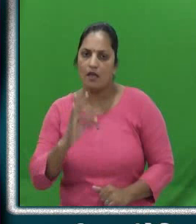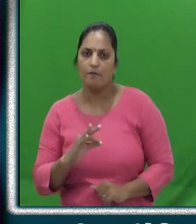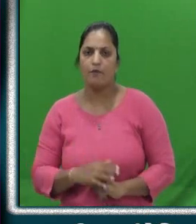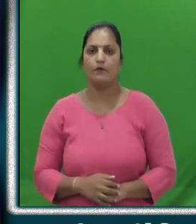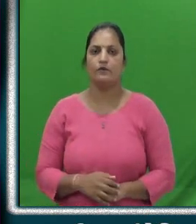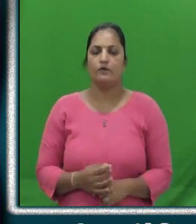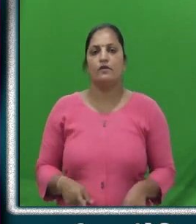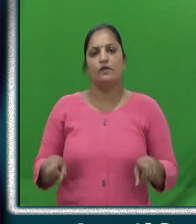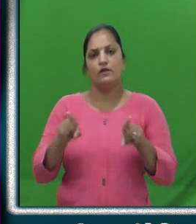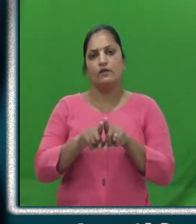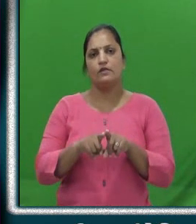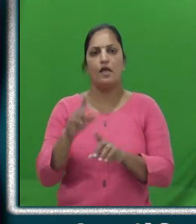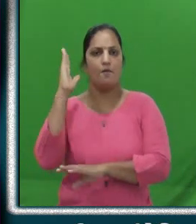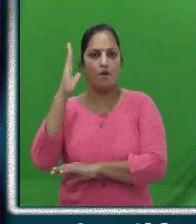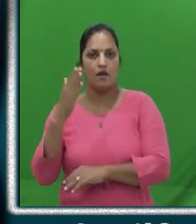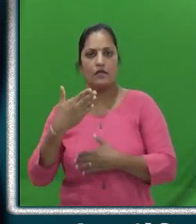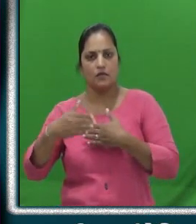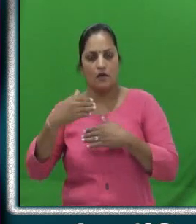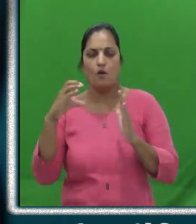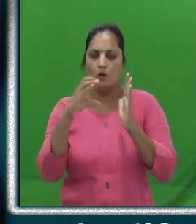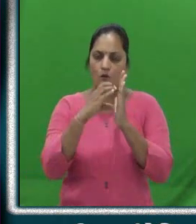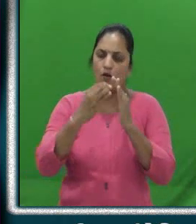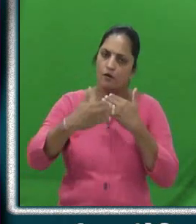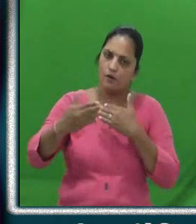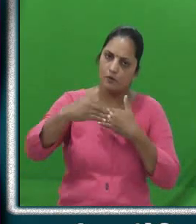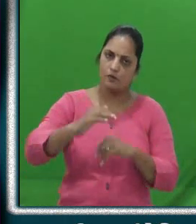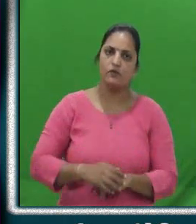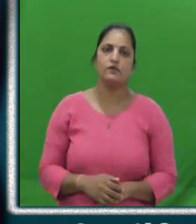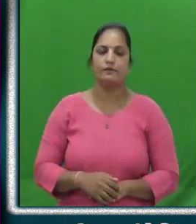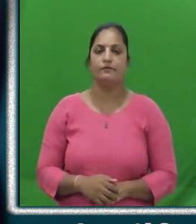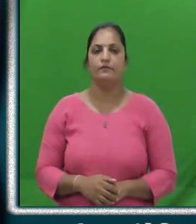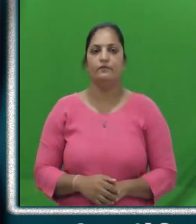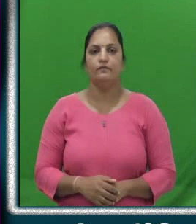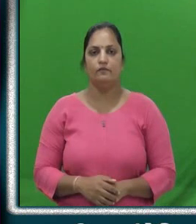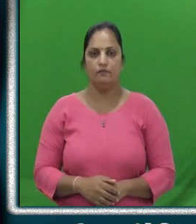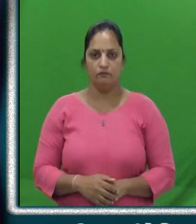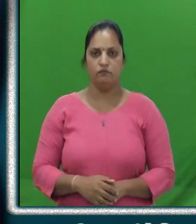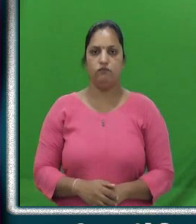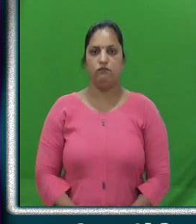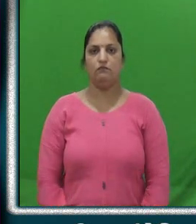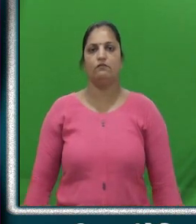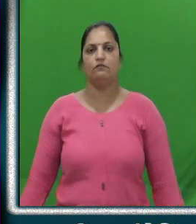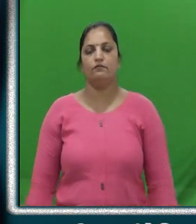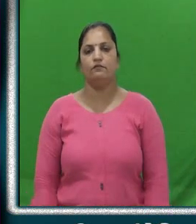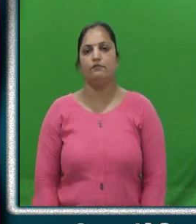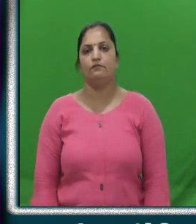જે અગત્યના પ્રશ્નો છે આપણે આની સાથે જ પાઠનો જેમ પેરેગ્રાફ એક્સ્ટ્રેક્ટ ચાલશે એમ એમ ચલાવીશું